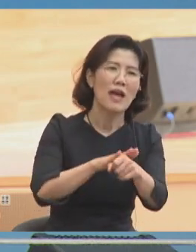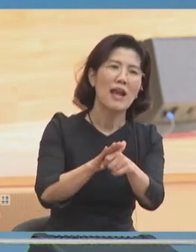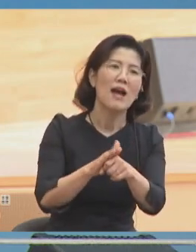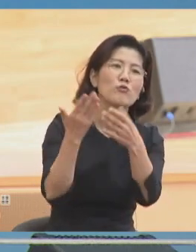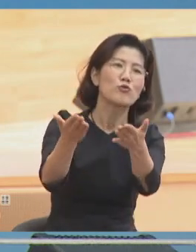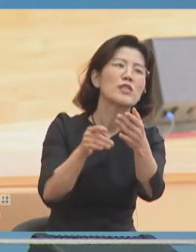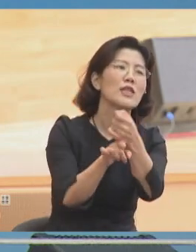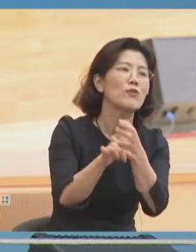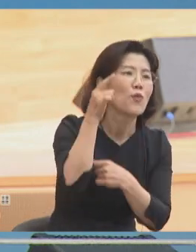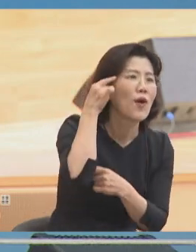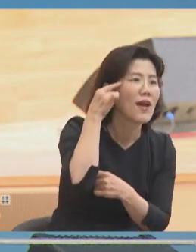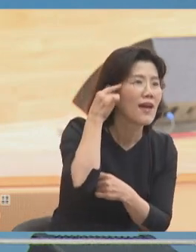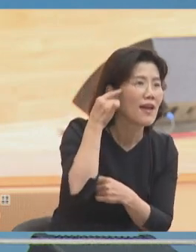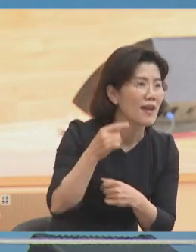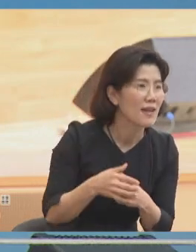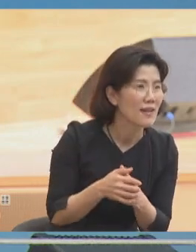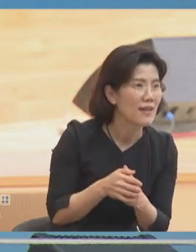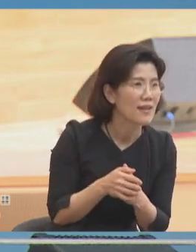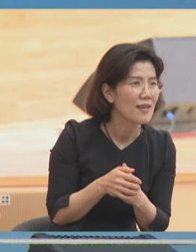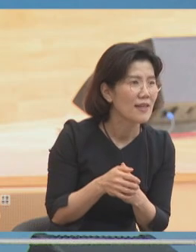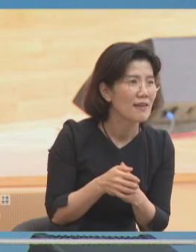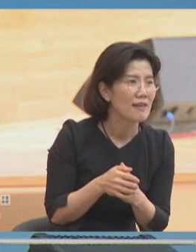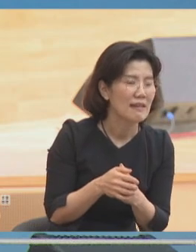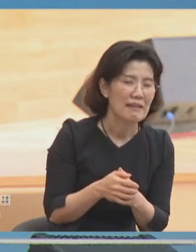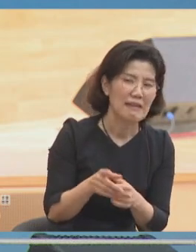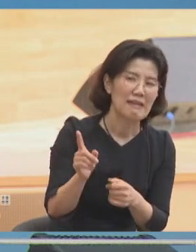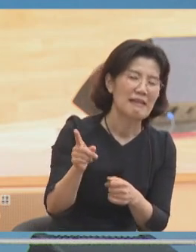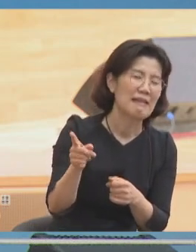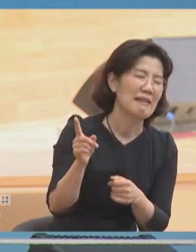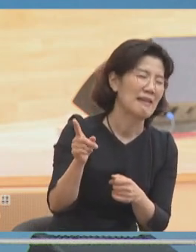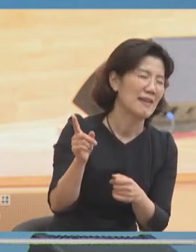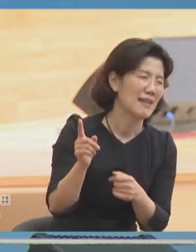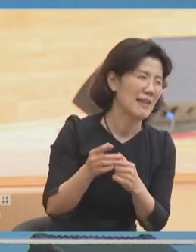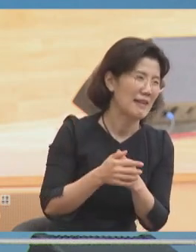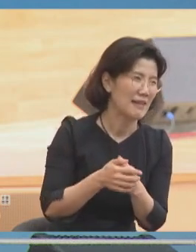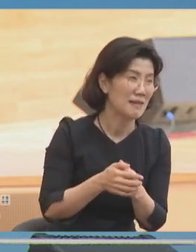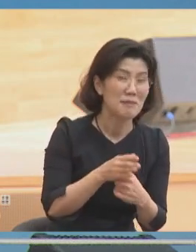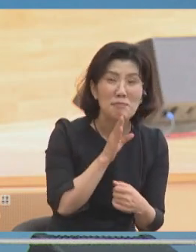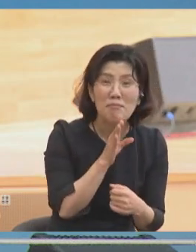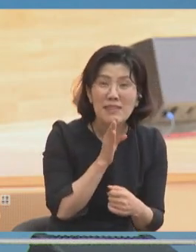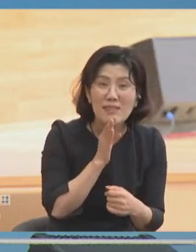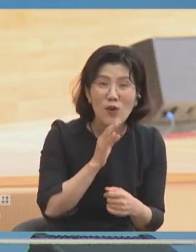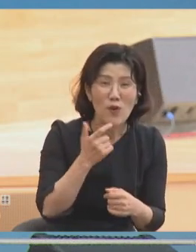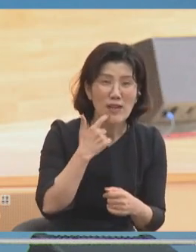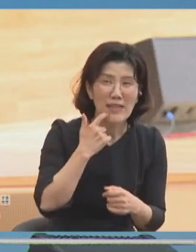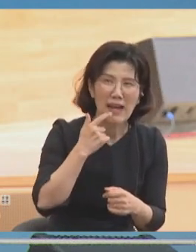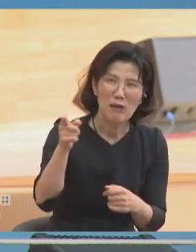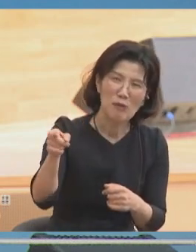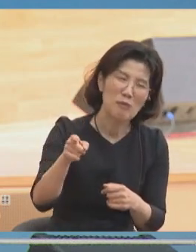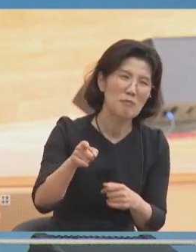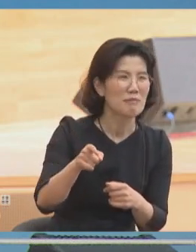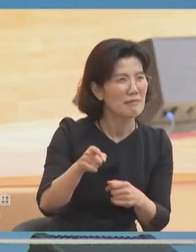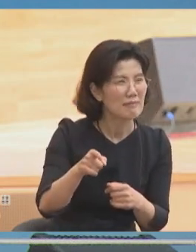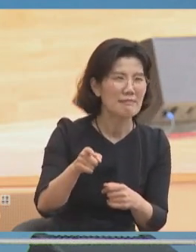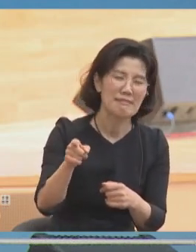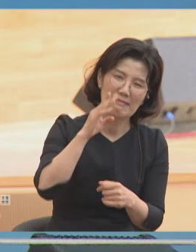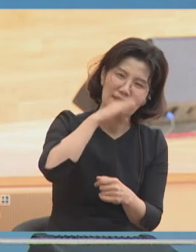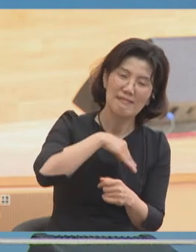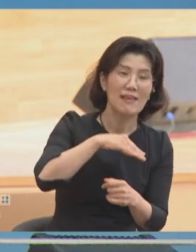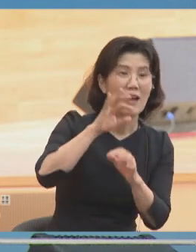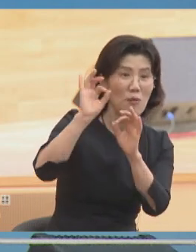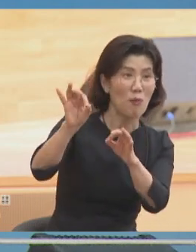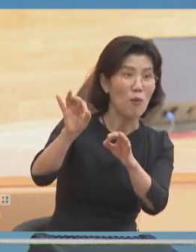사랑할까요 사실 어떻게 보면 혀를 찰만큼 손가락질을 할만큼 저렇게 밖에 못 사나